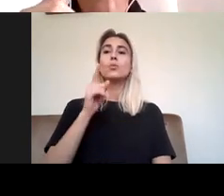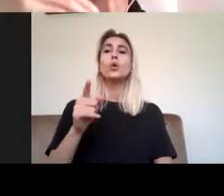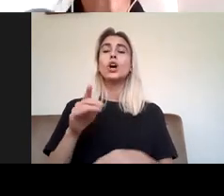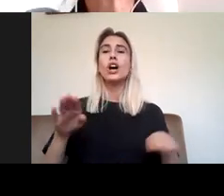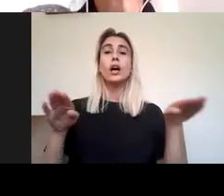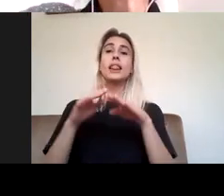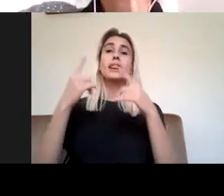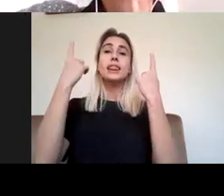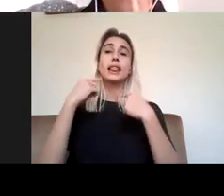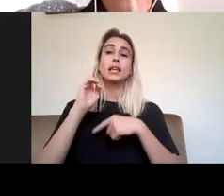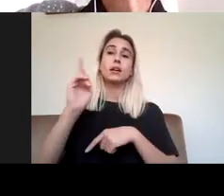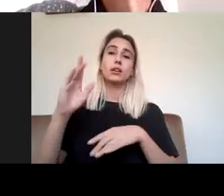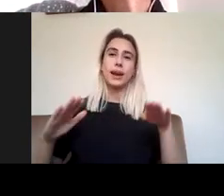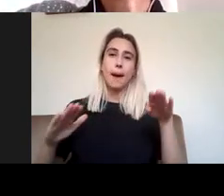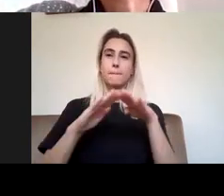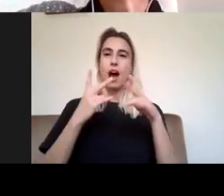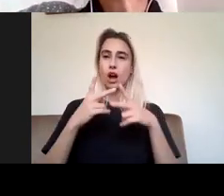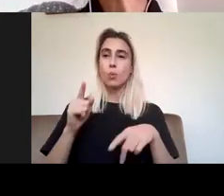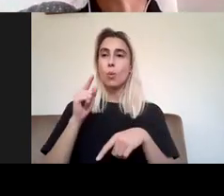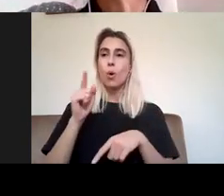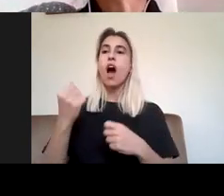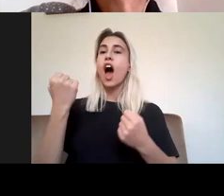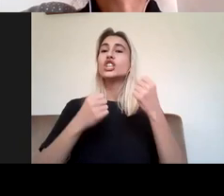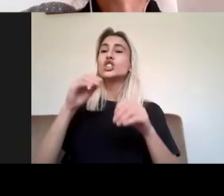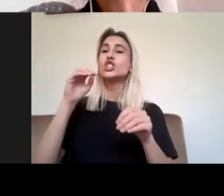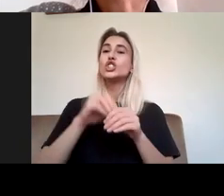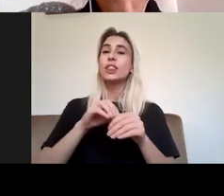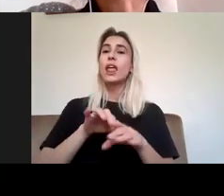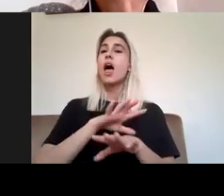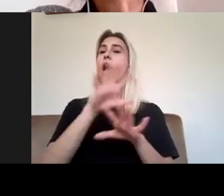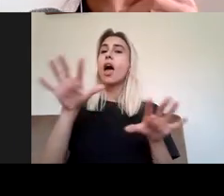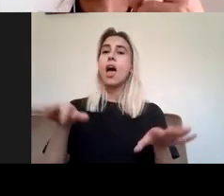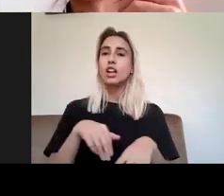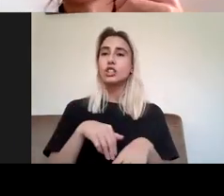yetkisinde. Aracın içerisinde bütün şey